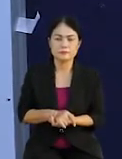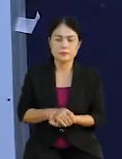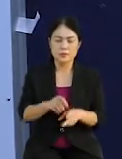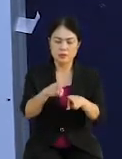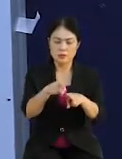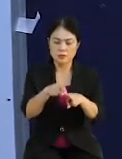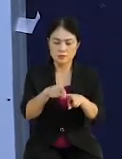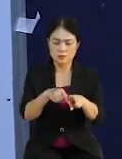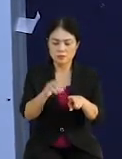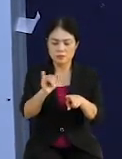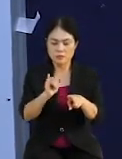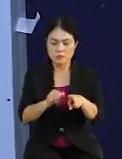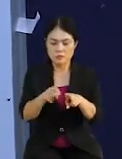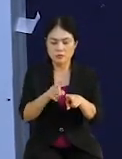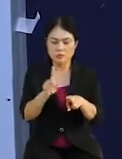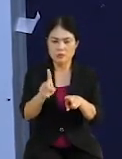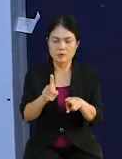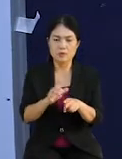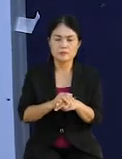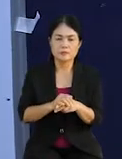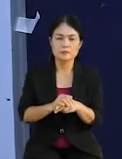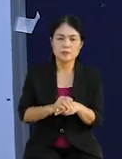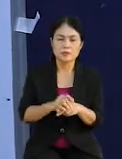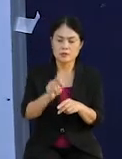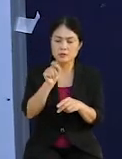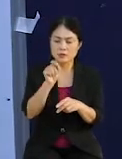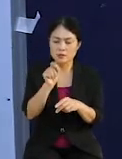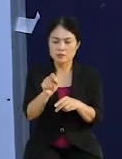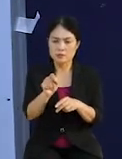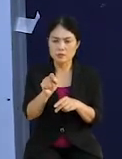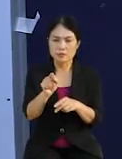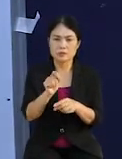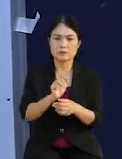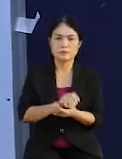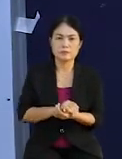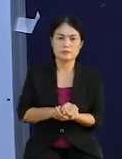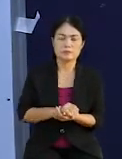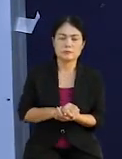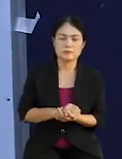toạt mùi ruột nó ruột đào chùm nói